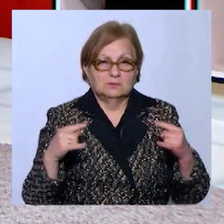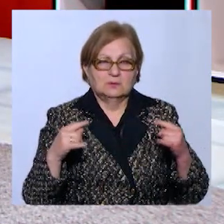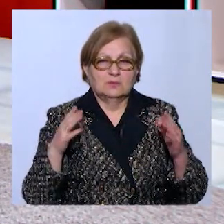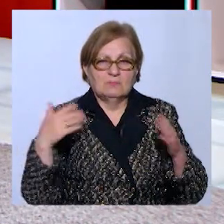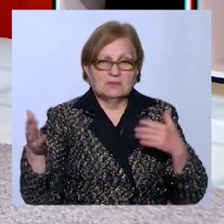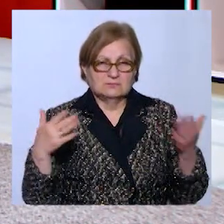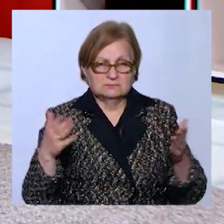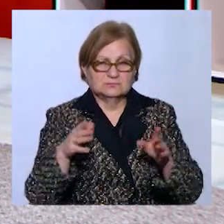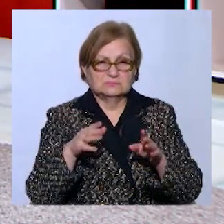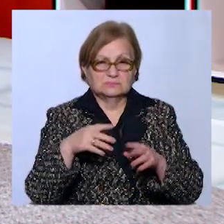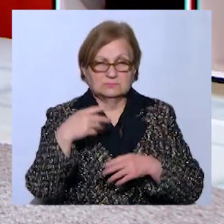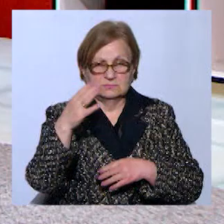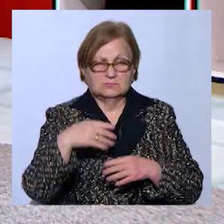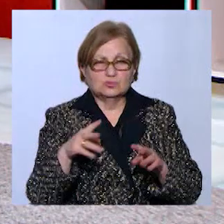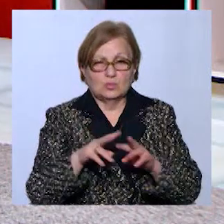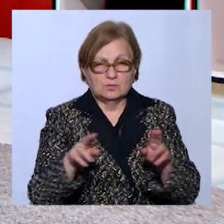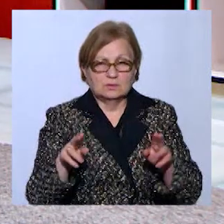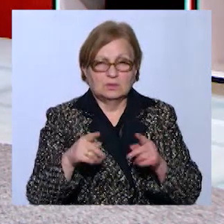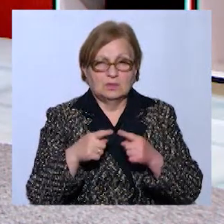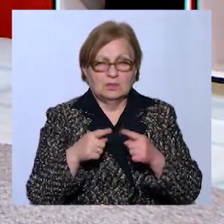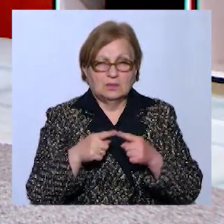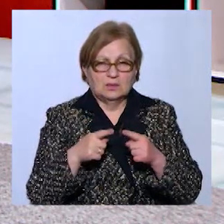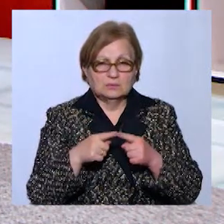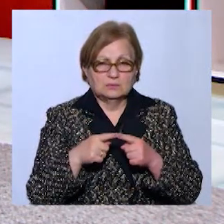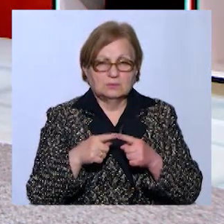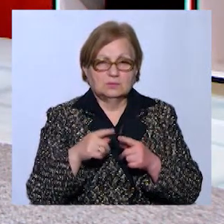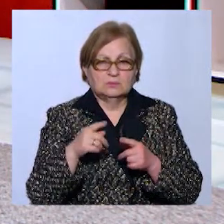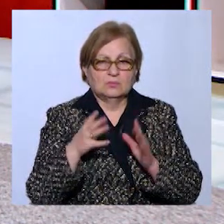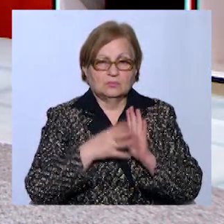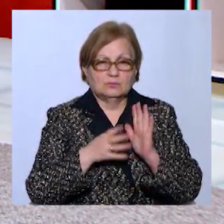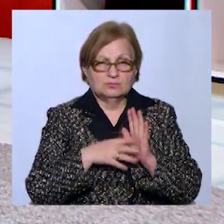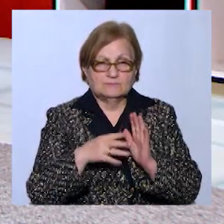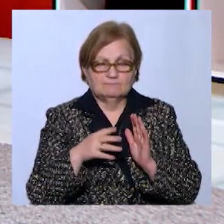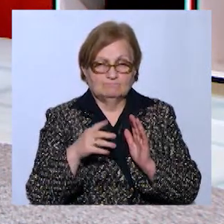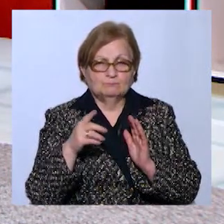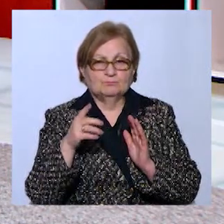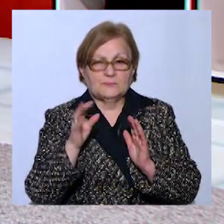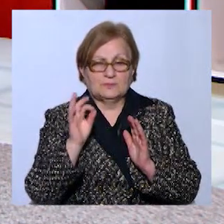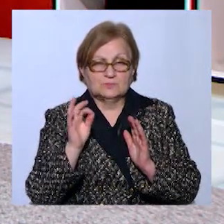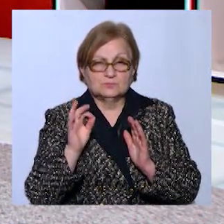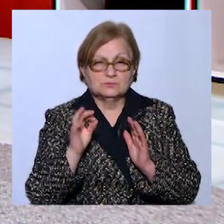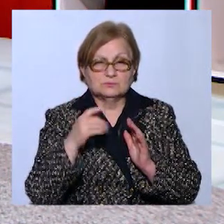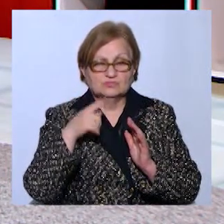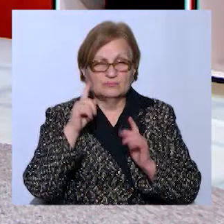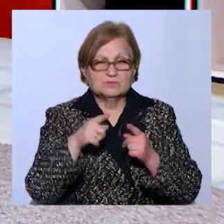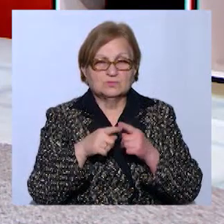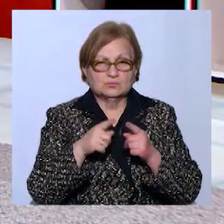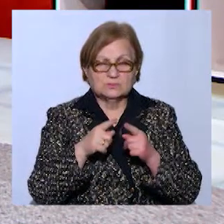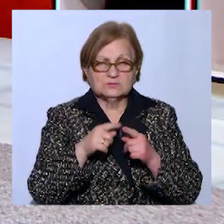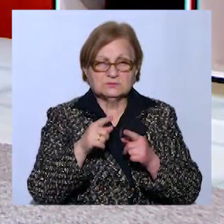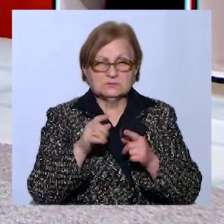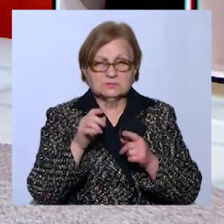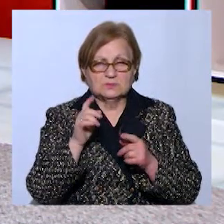გვერდები ტოლია და კუთხეები მართი, კუთხეც ვიცით რა არის, ვისწავლეთ კუთხის გაზომვა, რომელიც